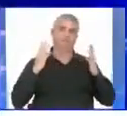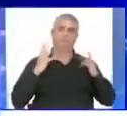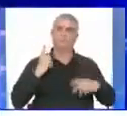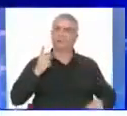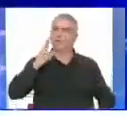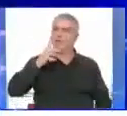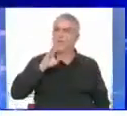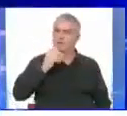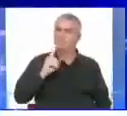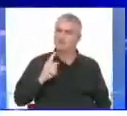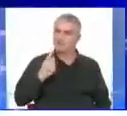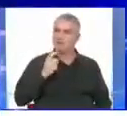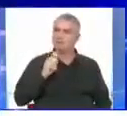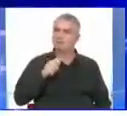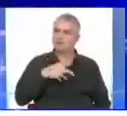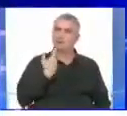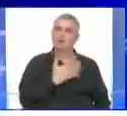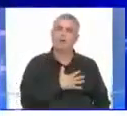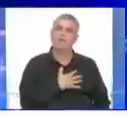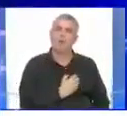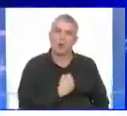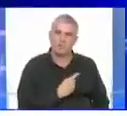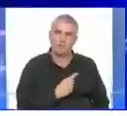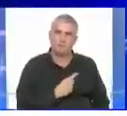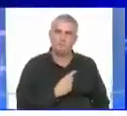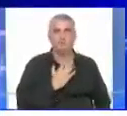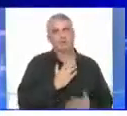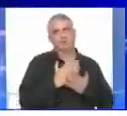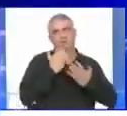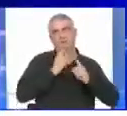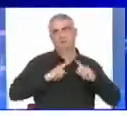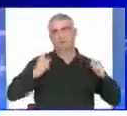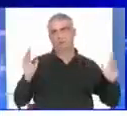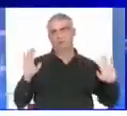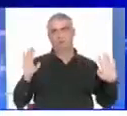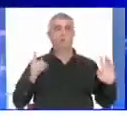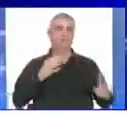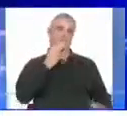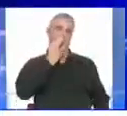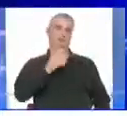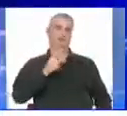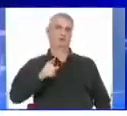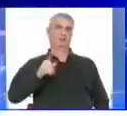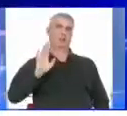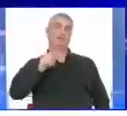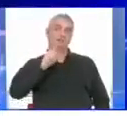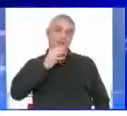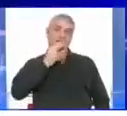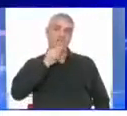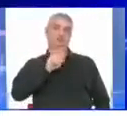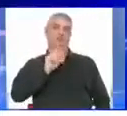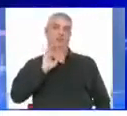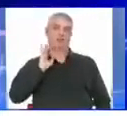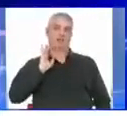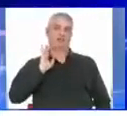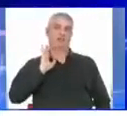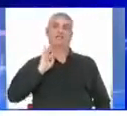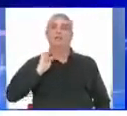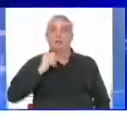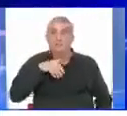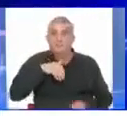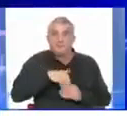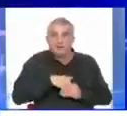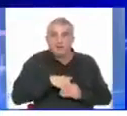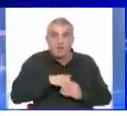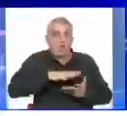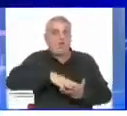יקרה? האם השופטים יעזרו אומץ? זה כבר סיפור אחר. זהו, זה השאלה. זה הסיפור אחר. זה השאלה, אלי. זה הסיפור אחר. האם מתוך